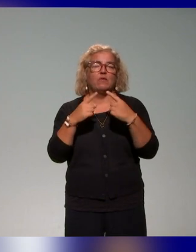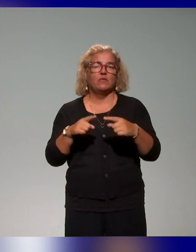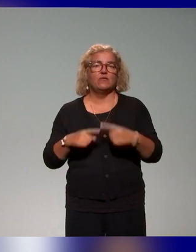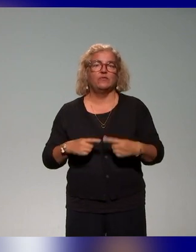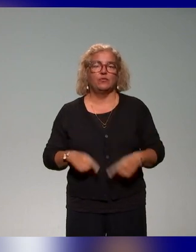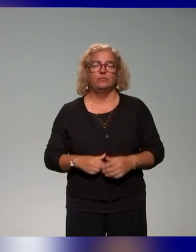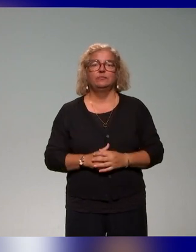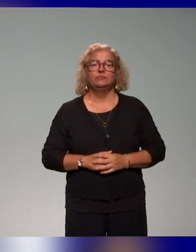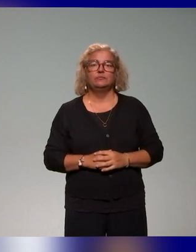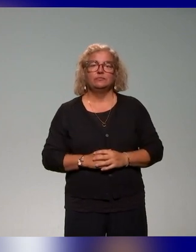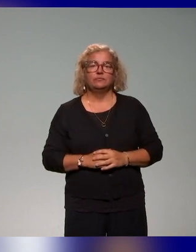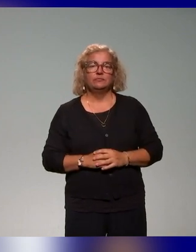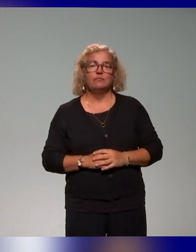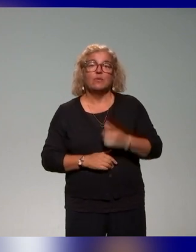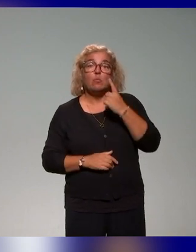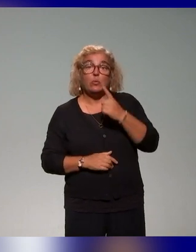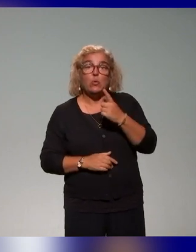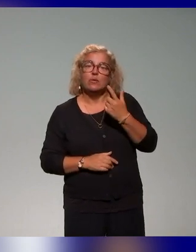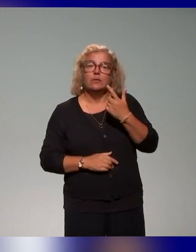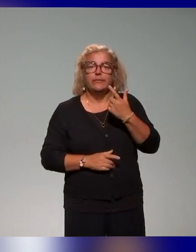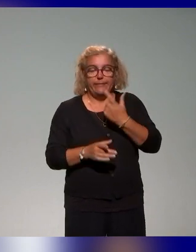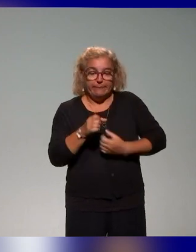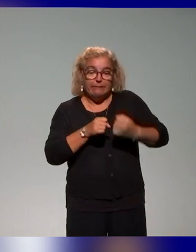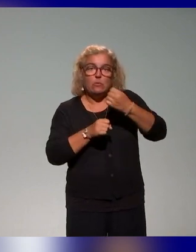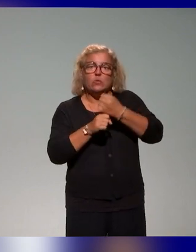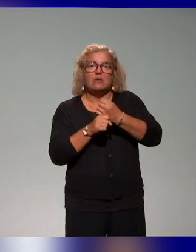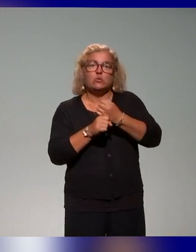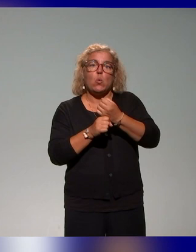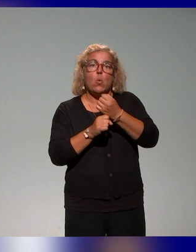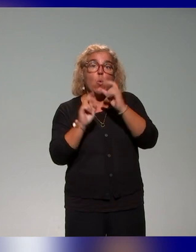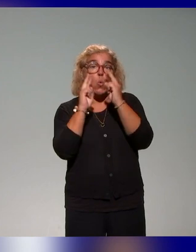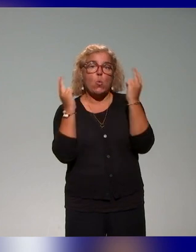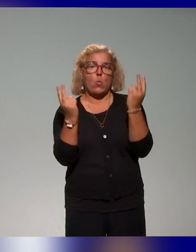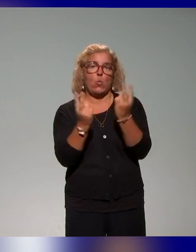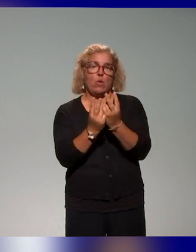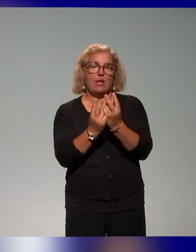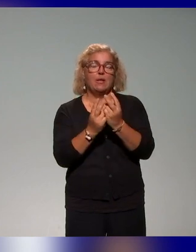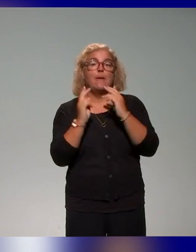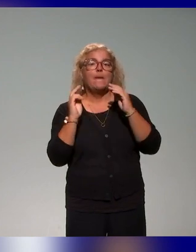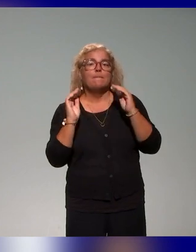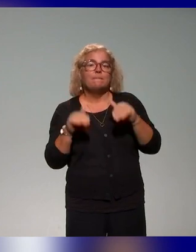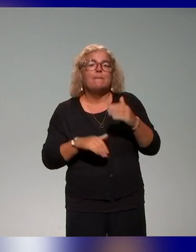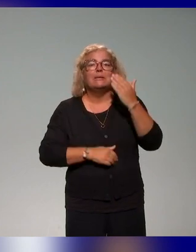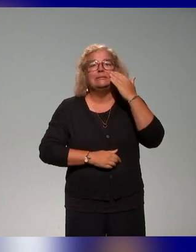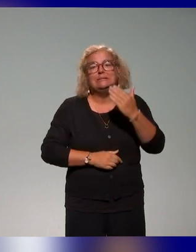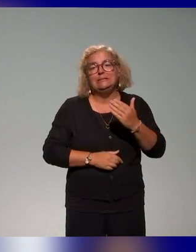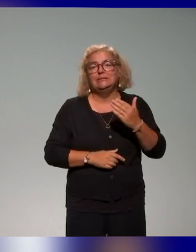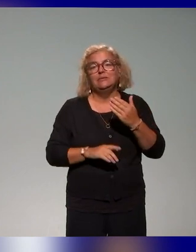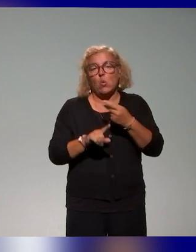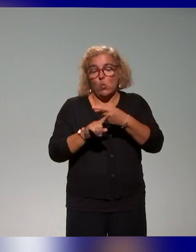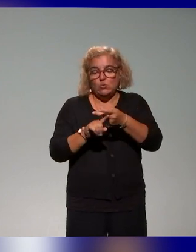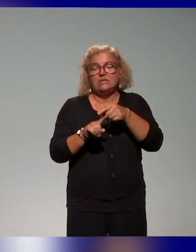pense, à intégrer dans la conception globale, même si, encore une fois, l'outil